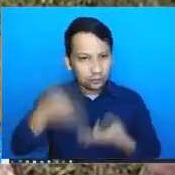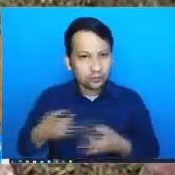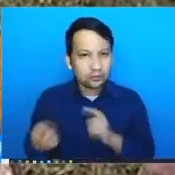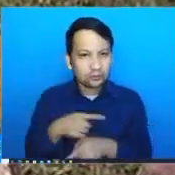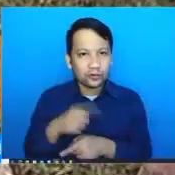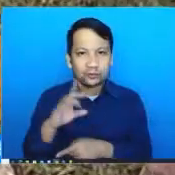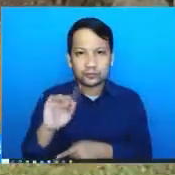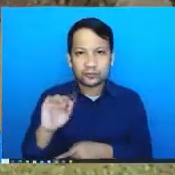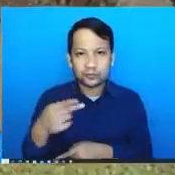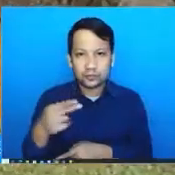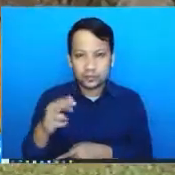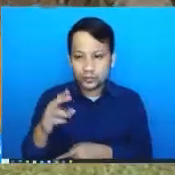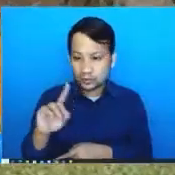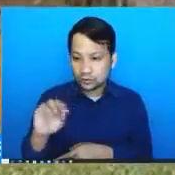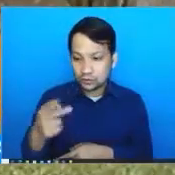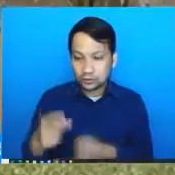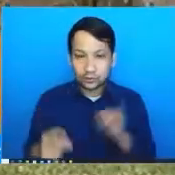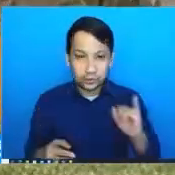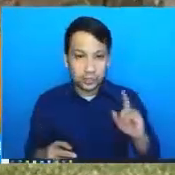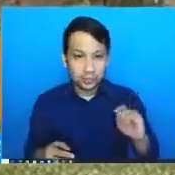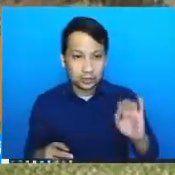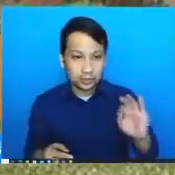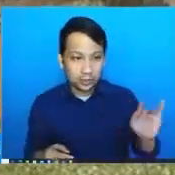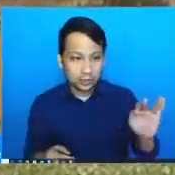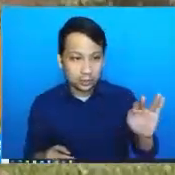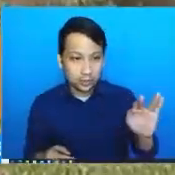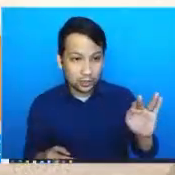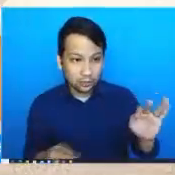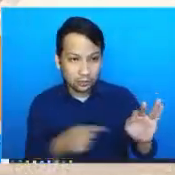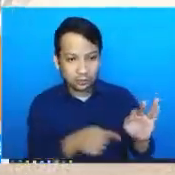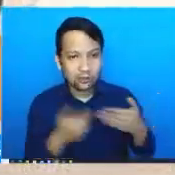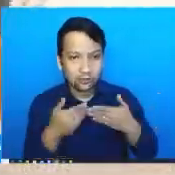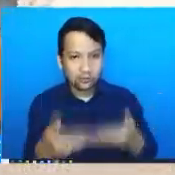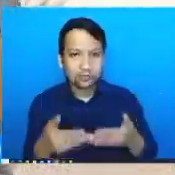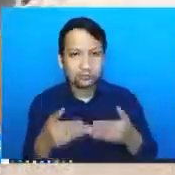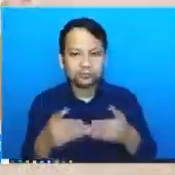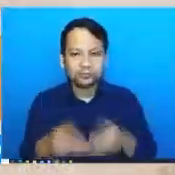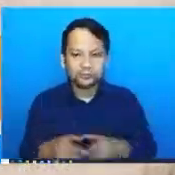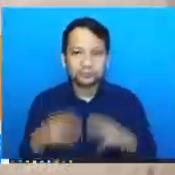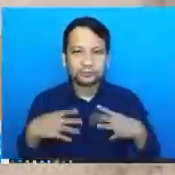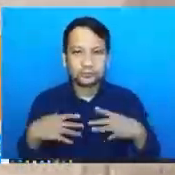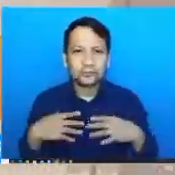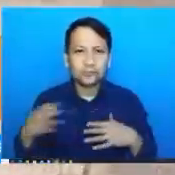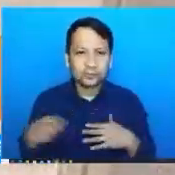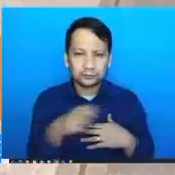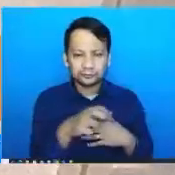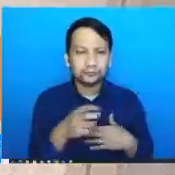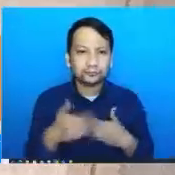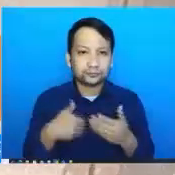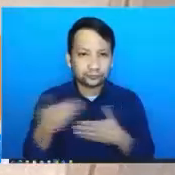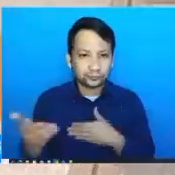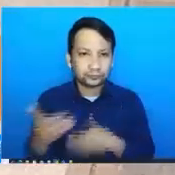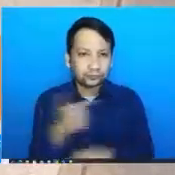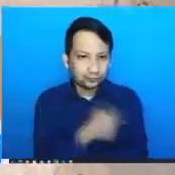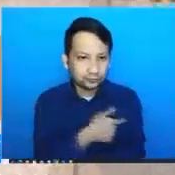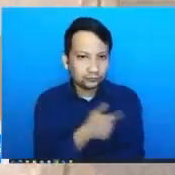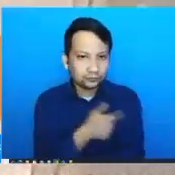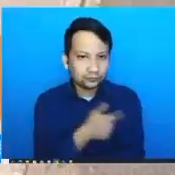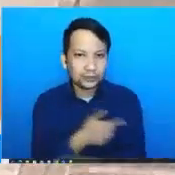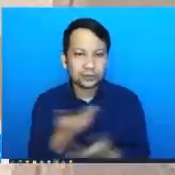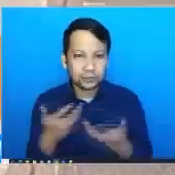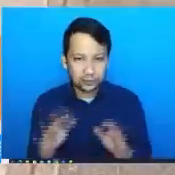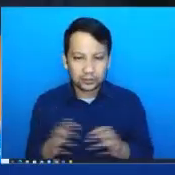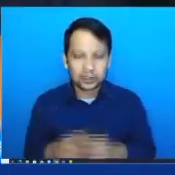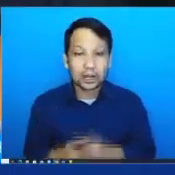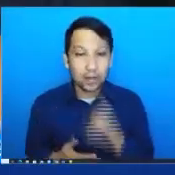sa IATF. Pero sa ngayon, tuloy ang kanilang relaxed travel requirement para sa mga bakunado. Visitors who are to